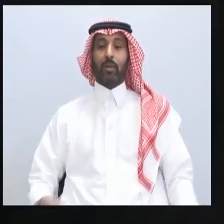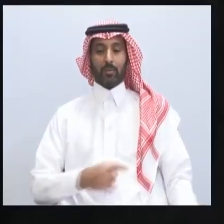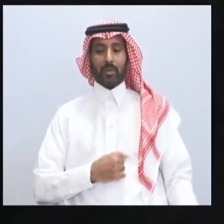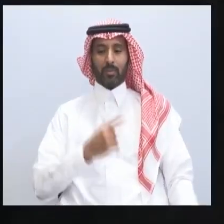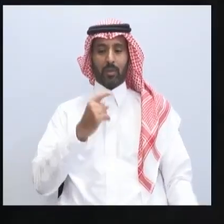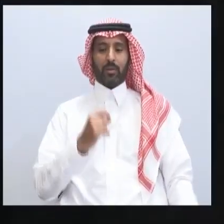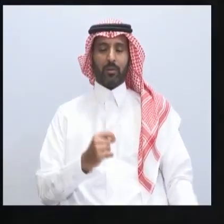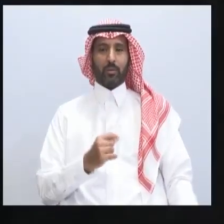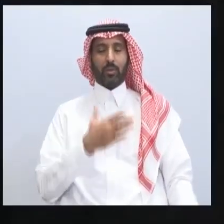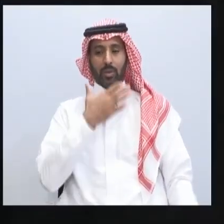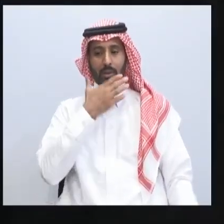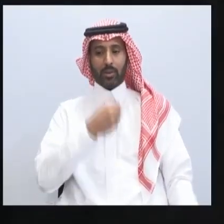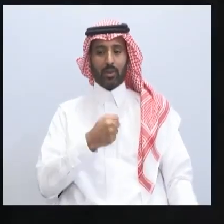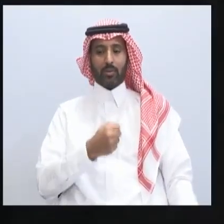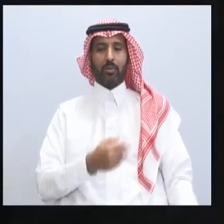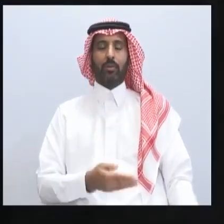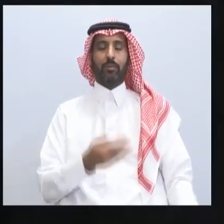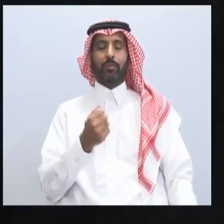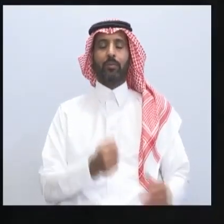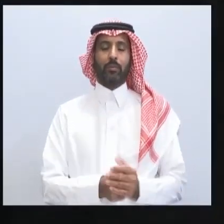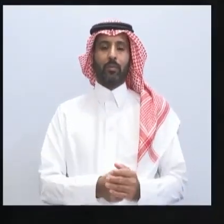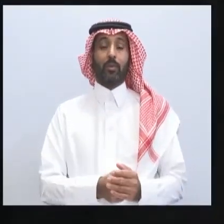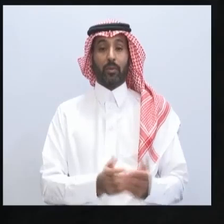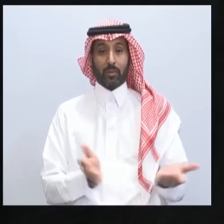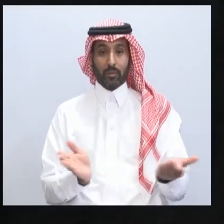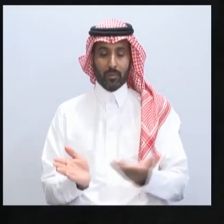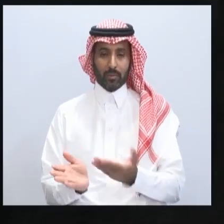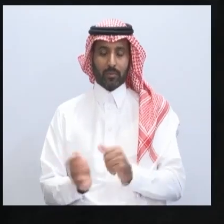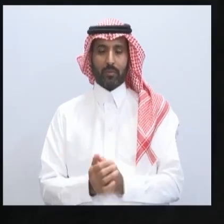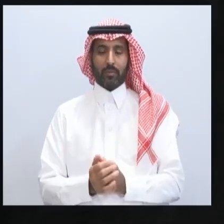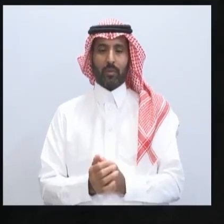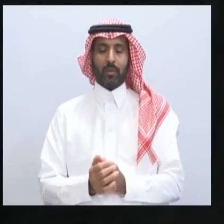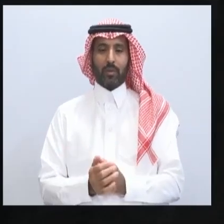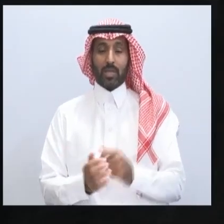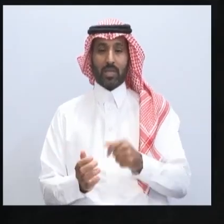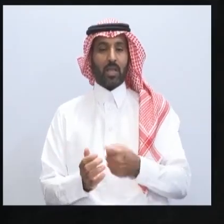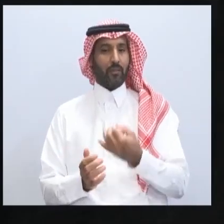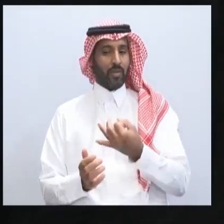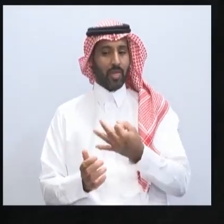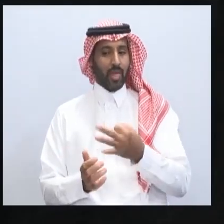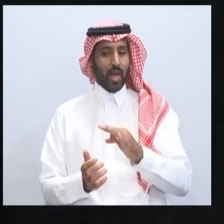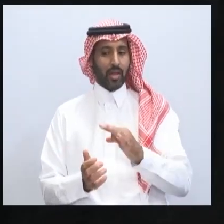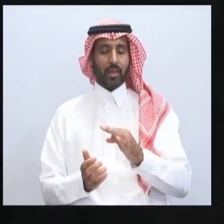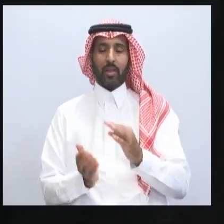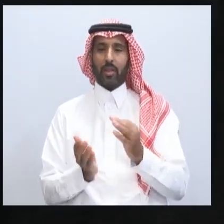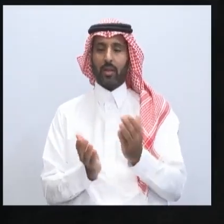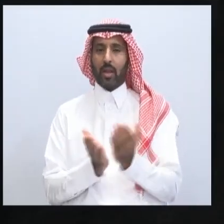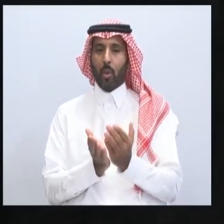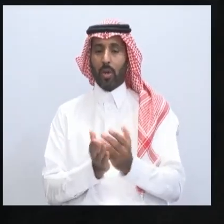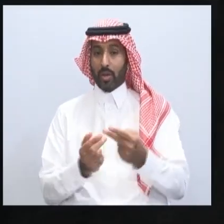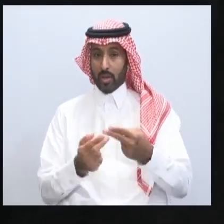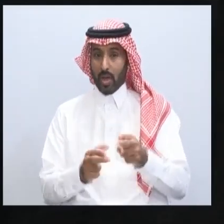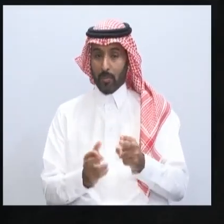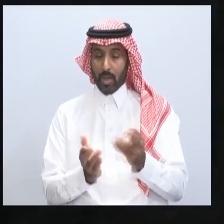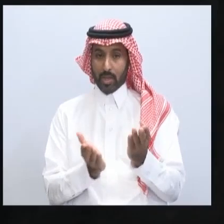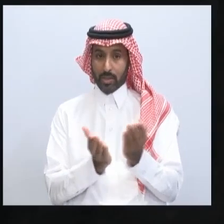بسم الله والصلاه والسلام على رسول الله اهلا وسهلا بطلاب وطالبات الصف الثالث ثانوي نبدا